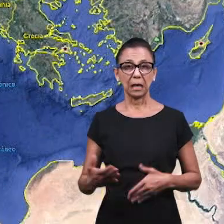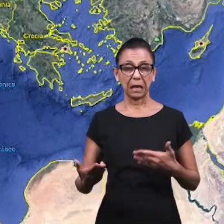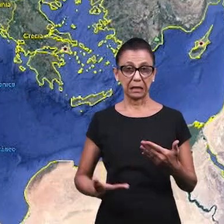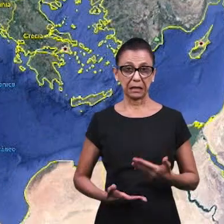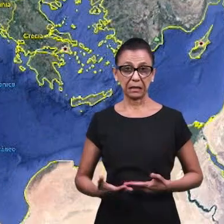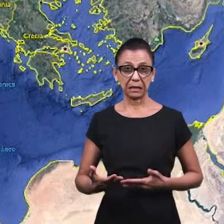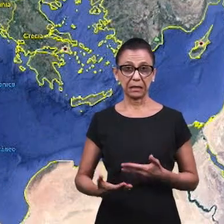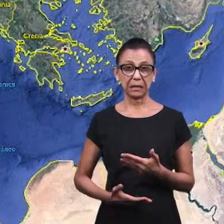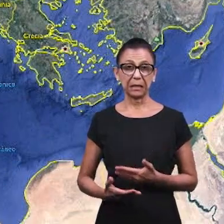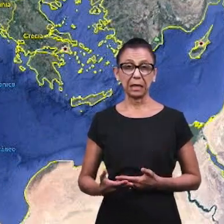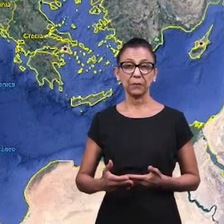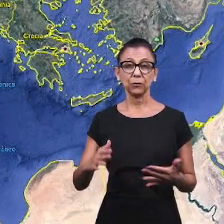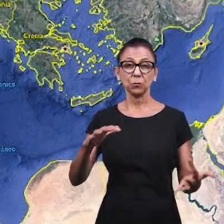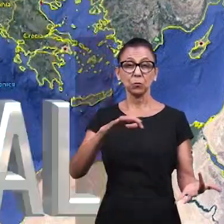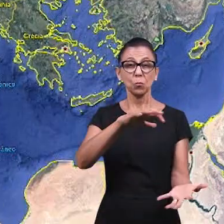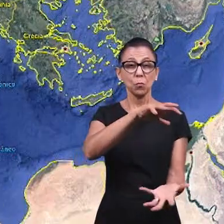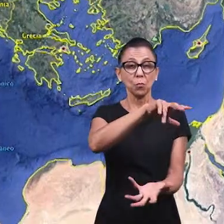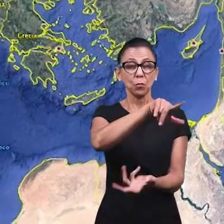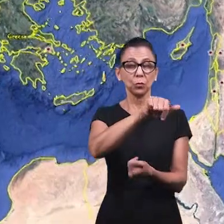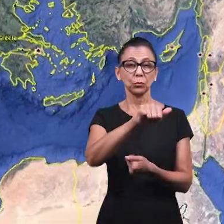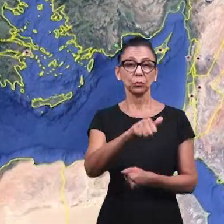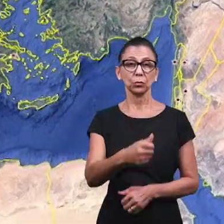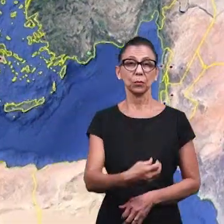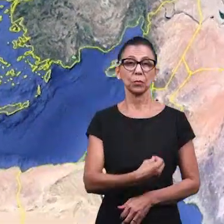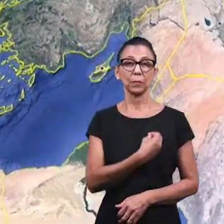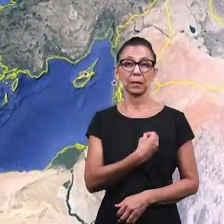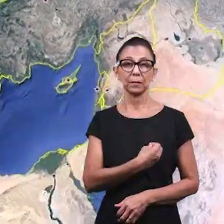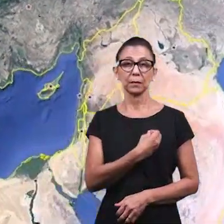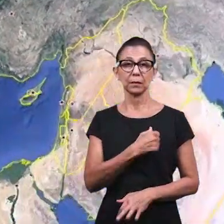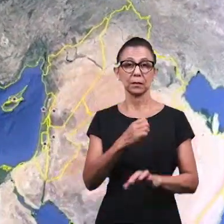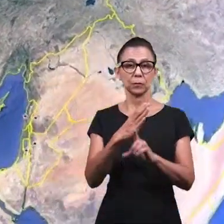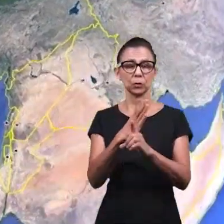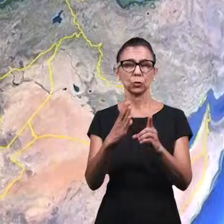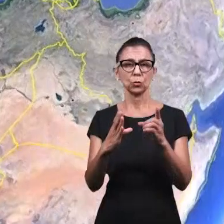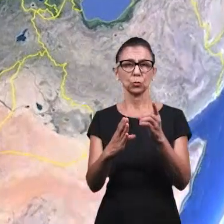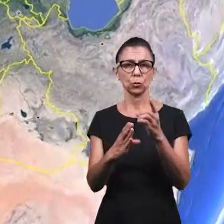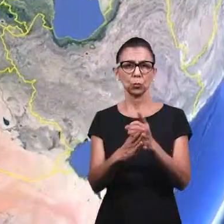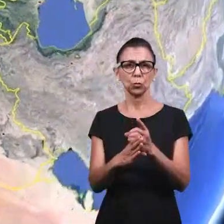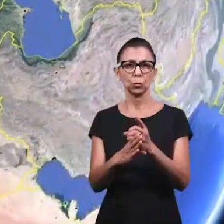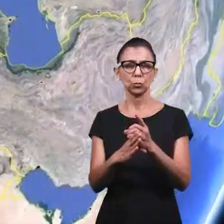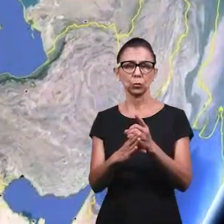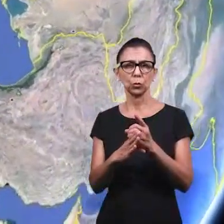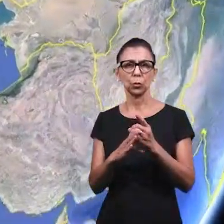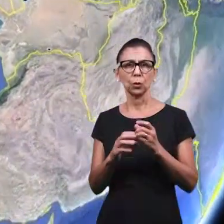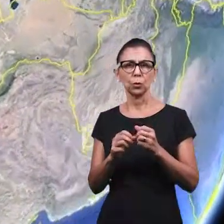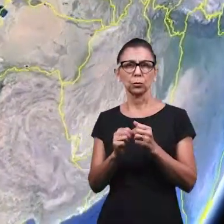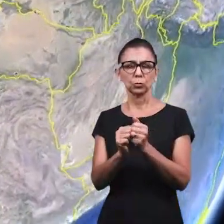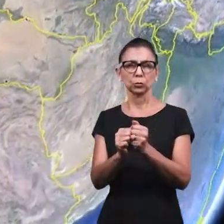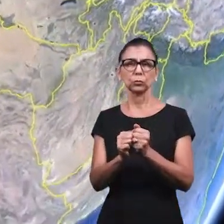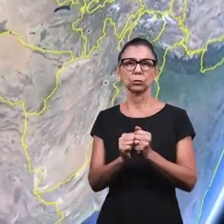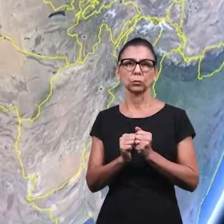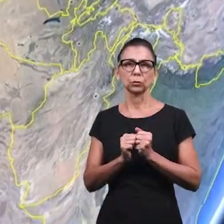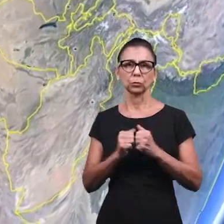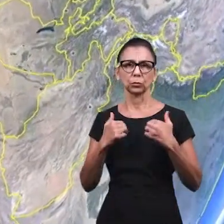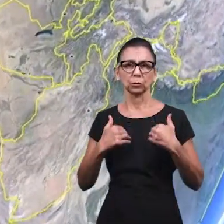Des frères et sœurs de toutes les parties du monde participent d'un même culte, ensemble, dans un même